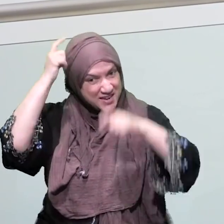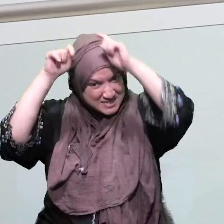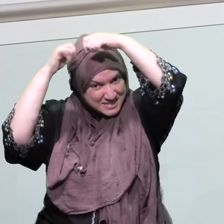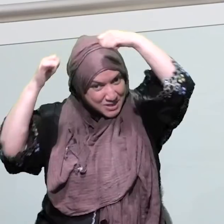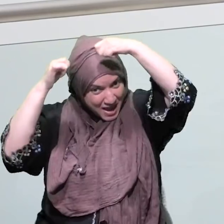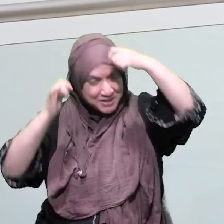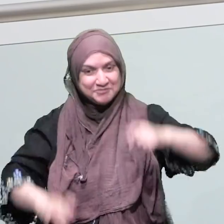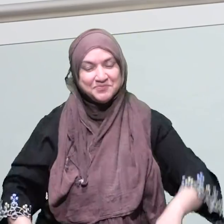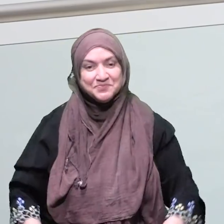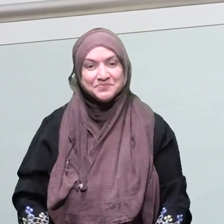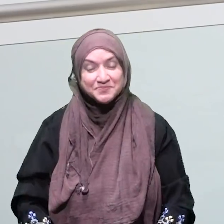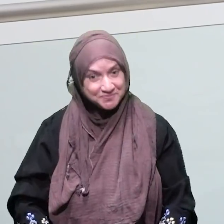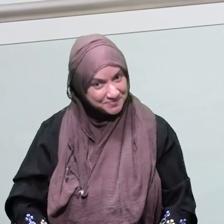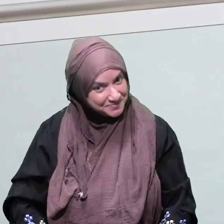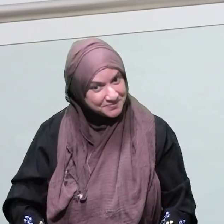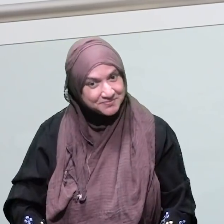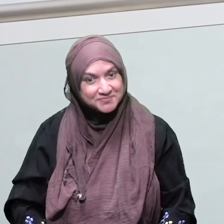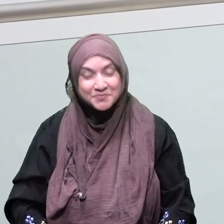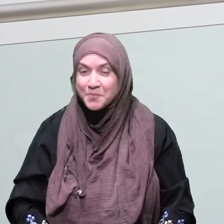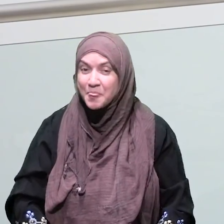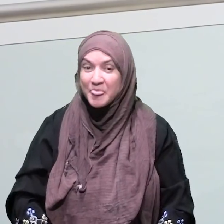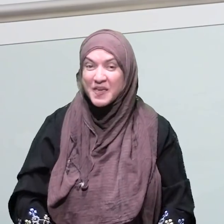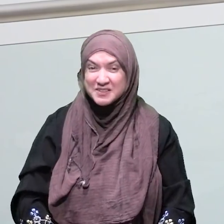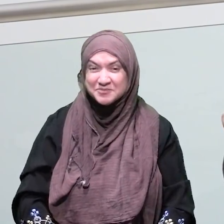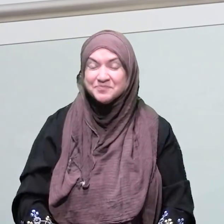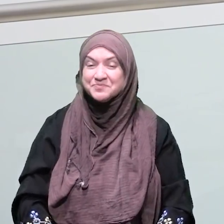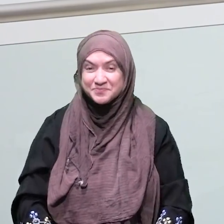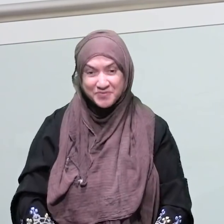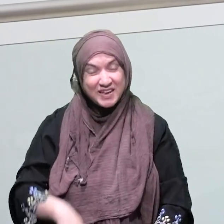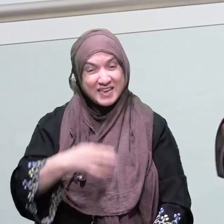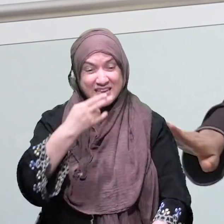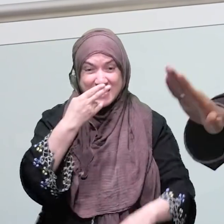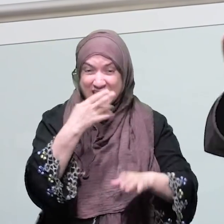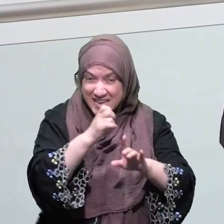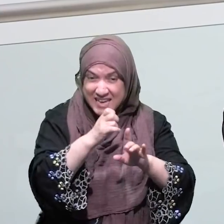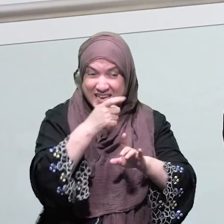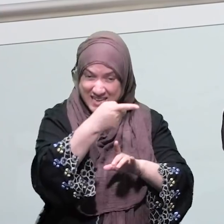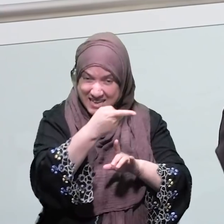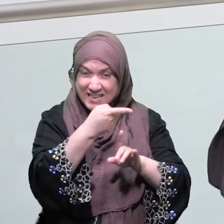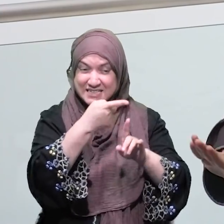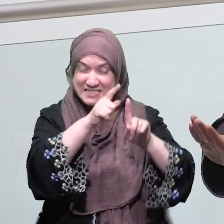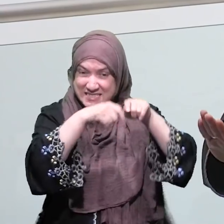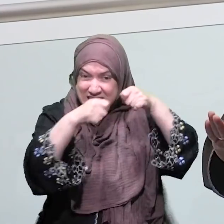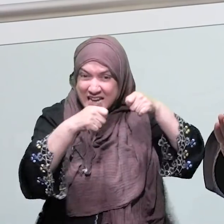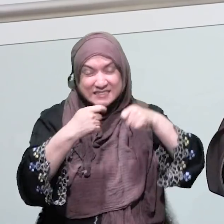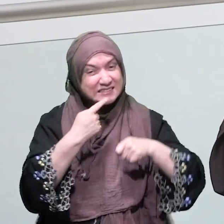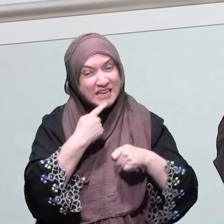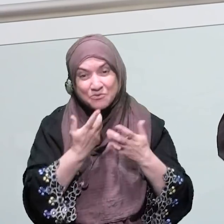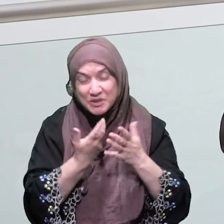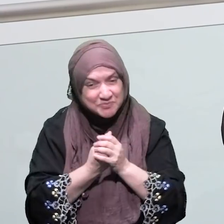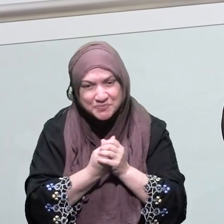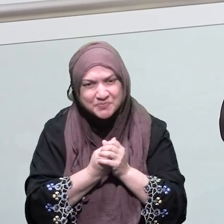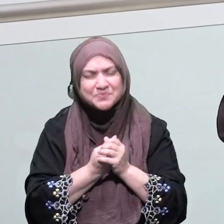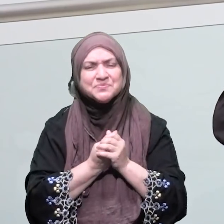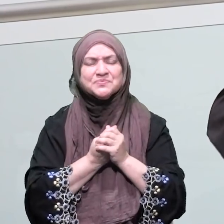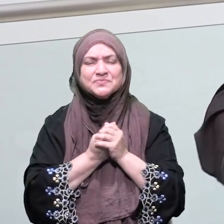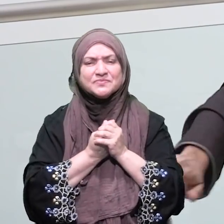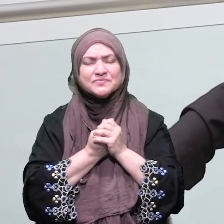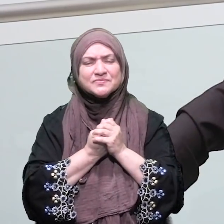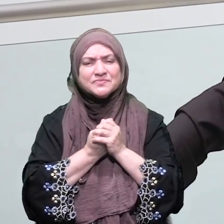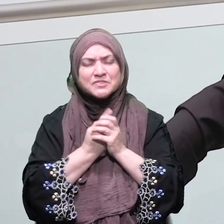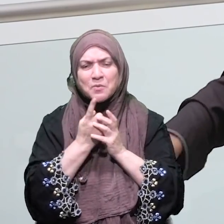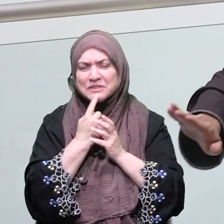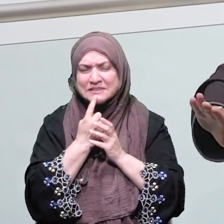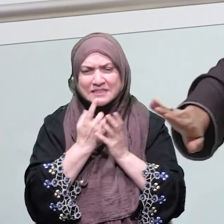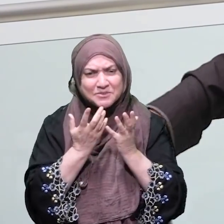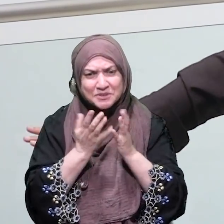knot, and as he ties every knot, he says, شَّ عَلَيْكَ لَيْلٌ طَوِيلٌ. You have a long night ahead